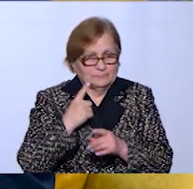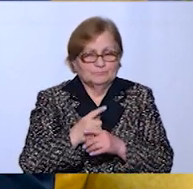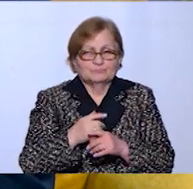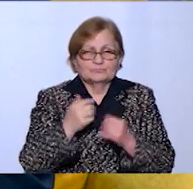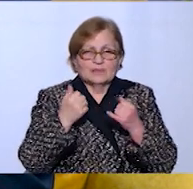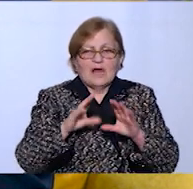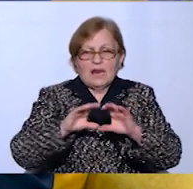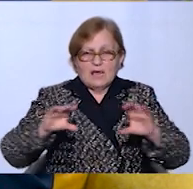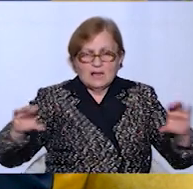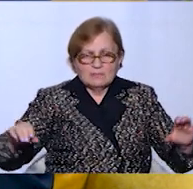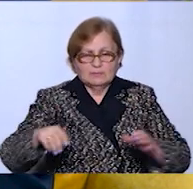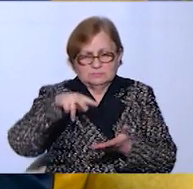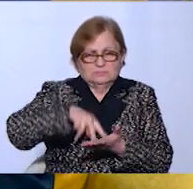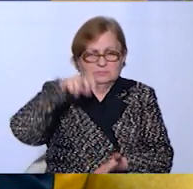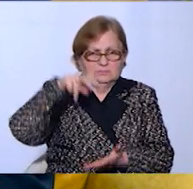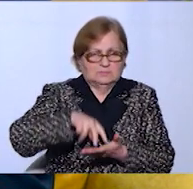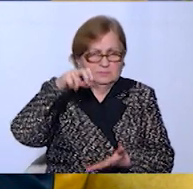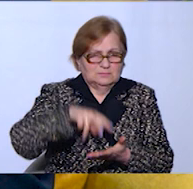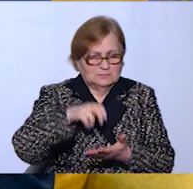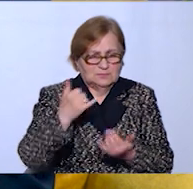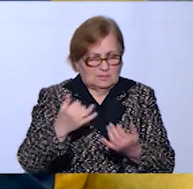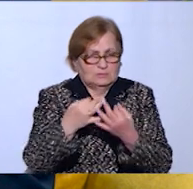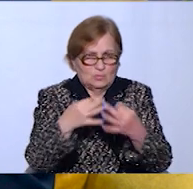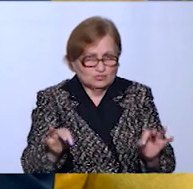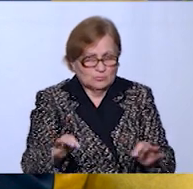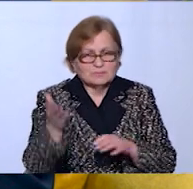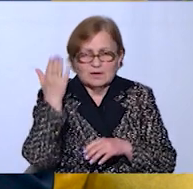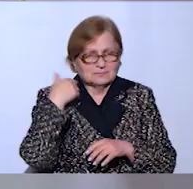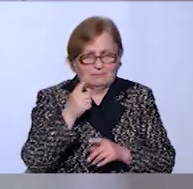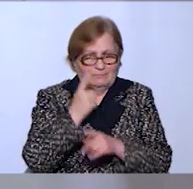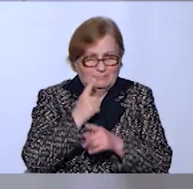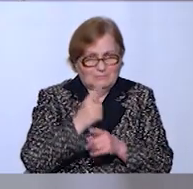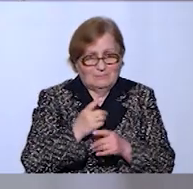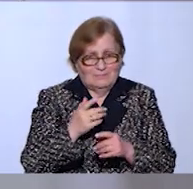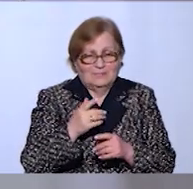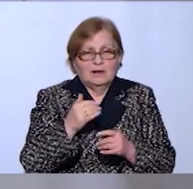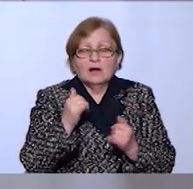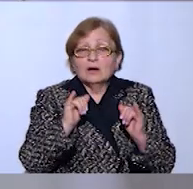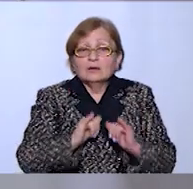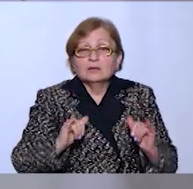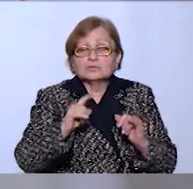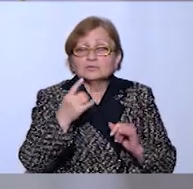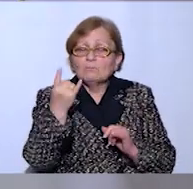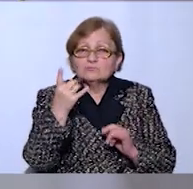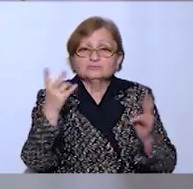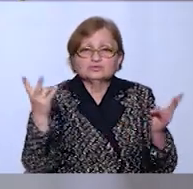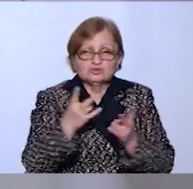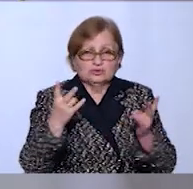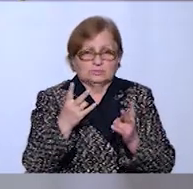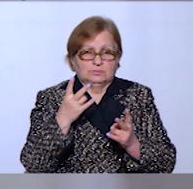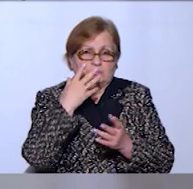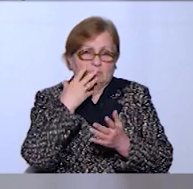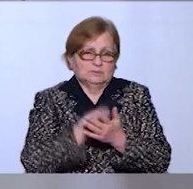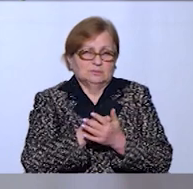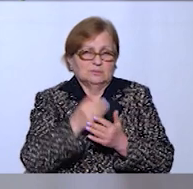გარემოს, თუმცა შეიძლება რაღაცა გარკვეული, ასე ვთქვათ, არეულობა შექმნას ცოტა ხნით სამზარეულოში თუ